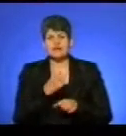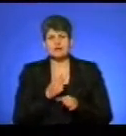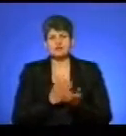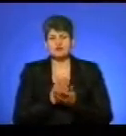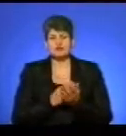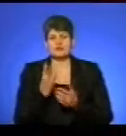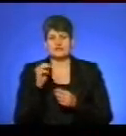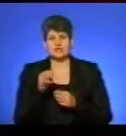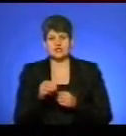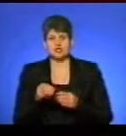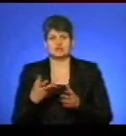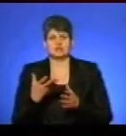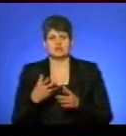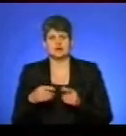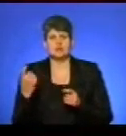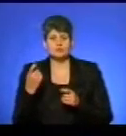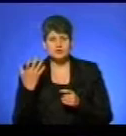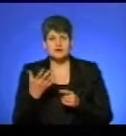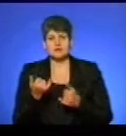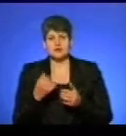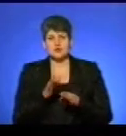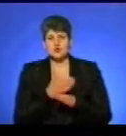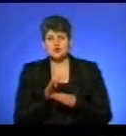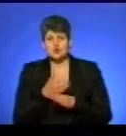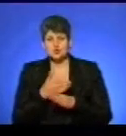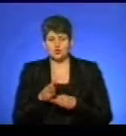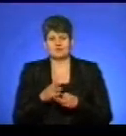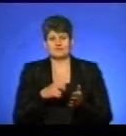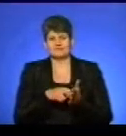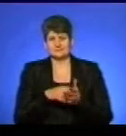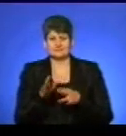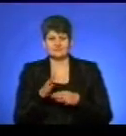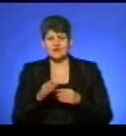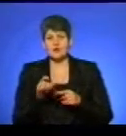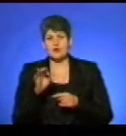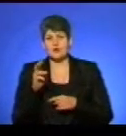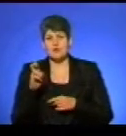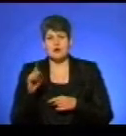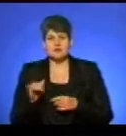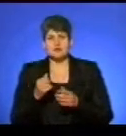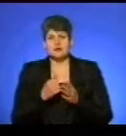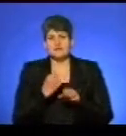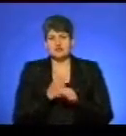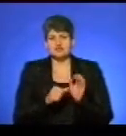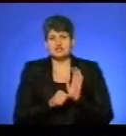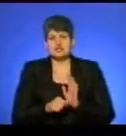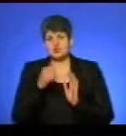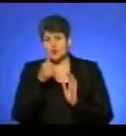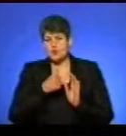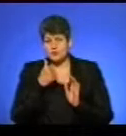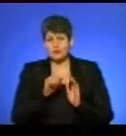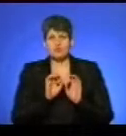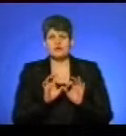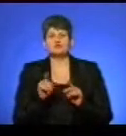3000 дворів. Зараз сортують кореспонденцію і чекають на листи. Ольга Кобилянська працює листоношою 6 років. Пояснює, чому